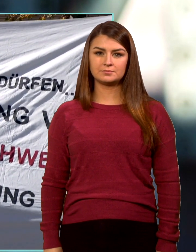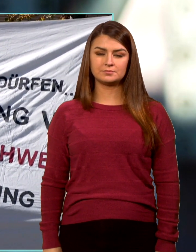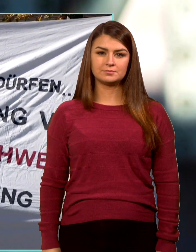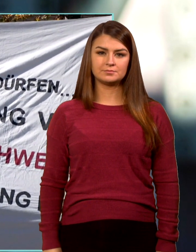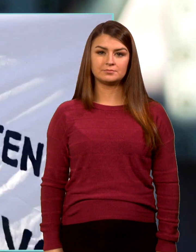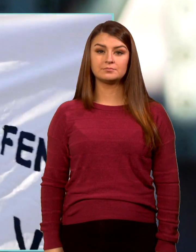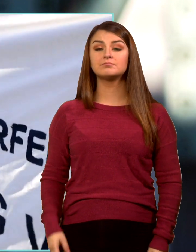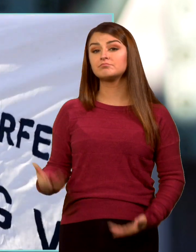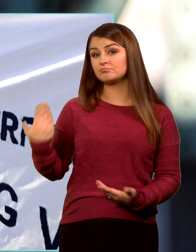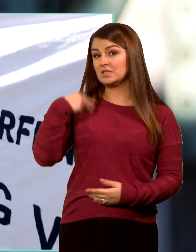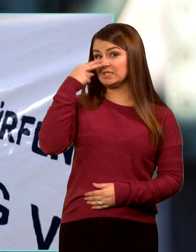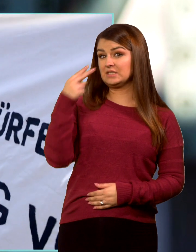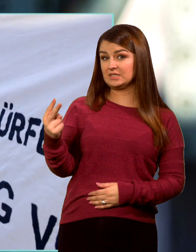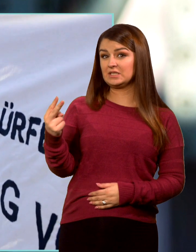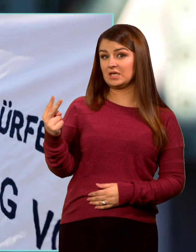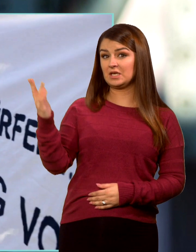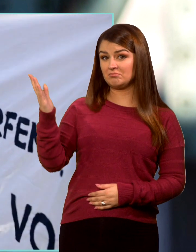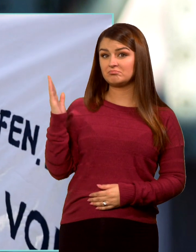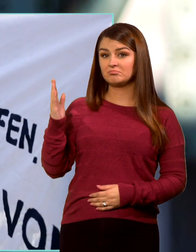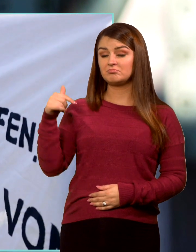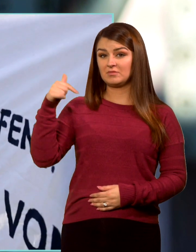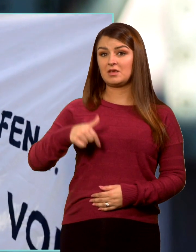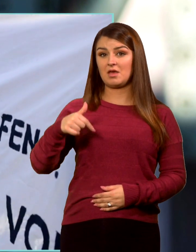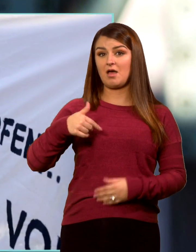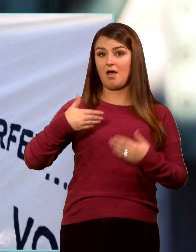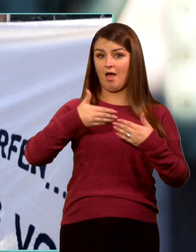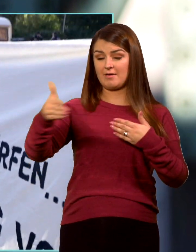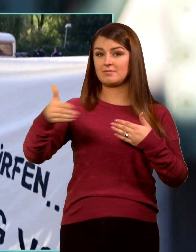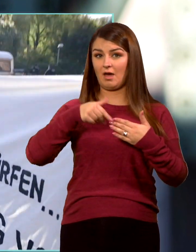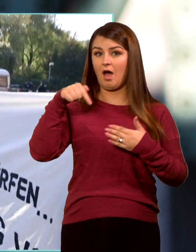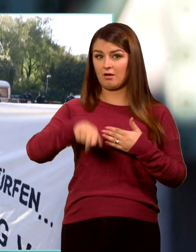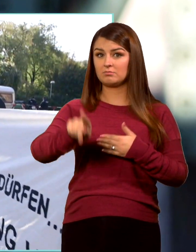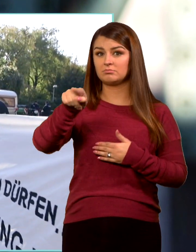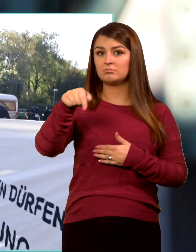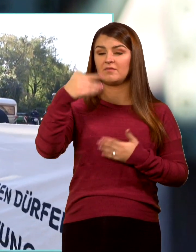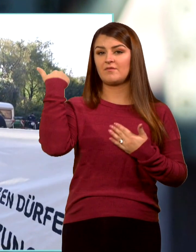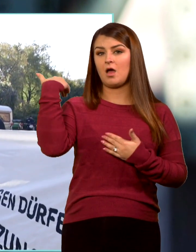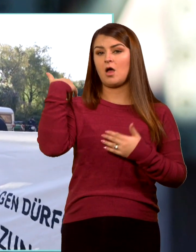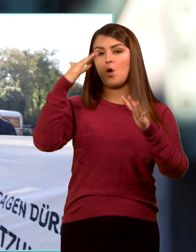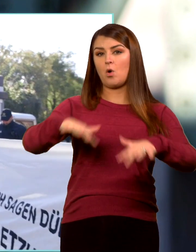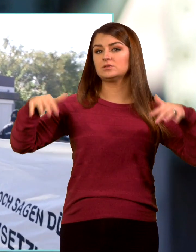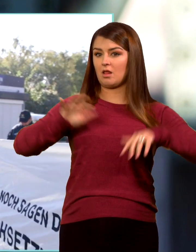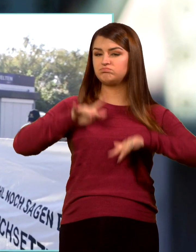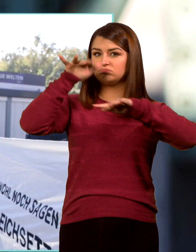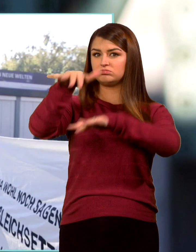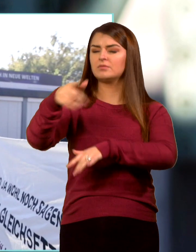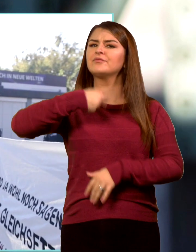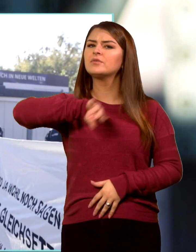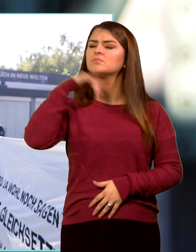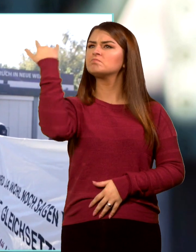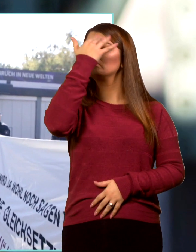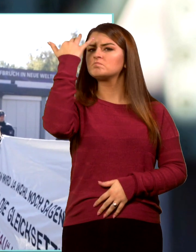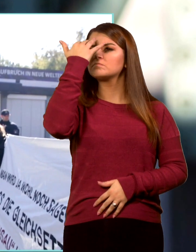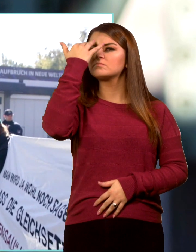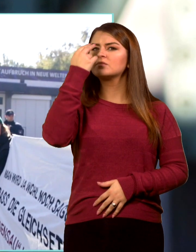Ich sehe jetzt, ihr steht ja damit hier vor dem Eingang. Jetzt die letzten Wochen sind ja welche auch in den Hörsaal gestürmt. Wir fragen uns so ein bisschen, wie